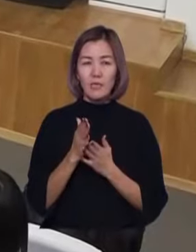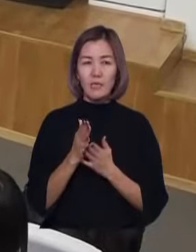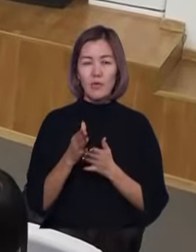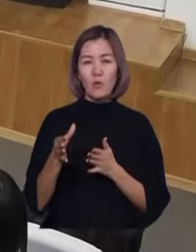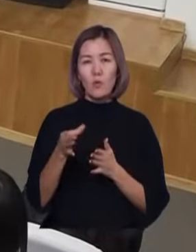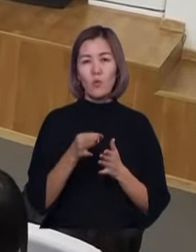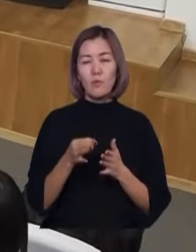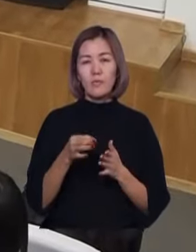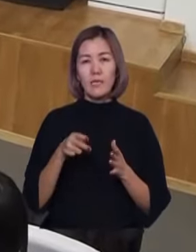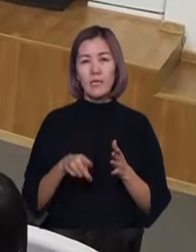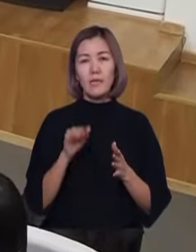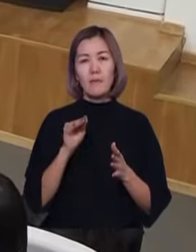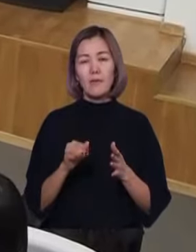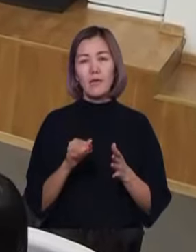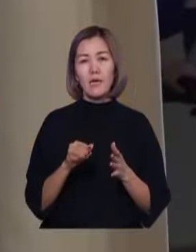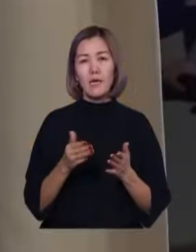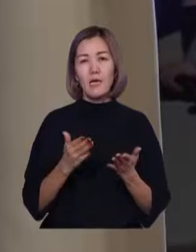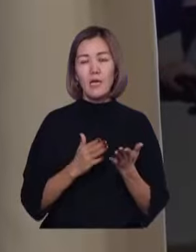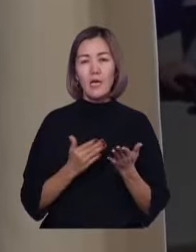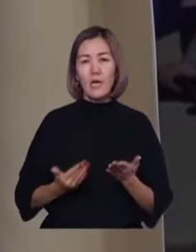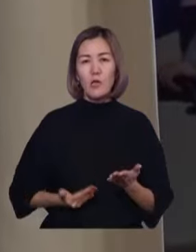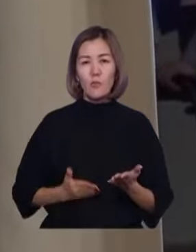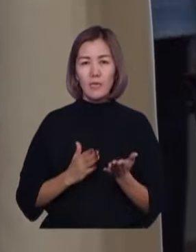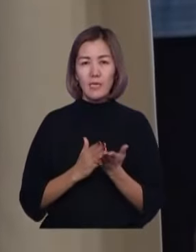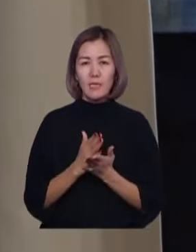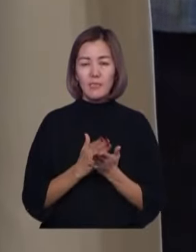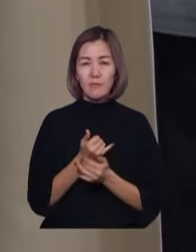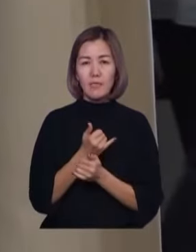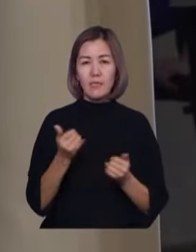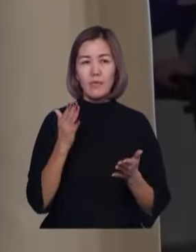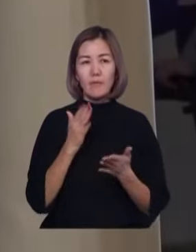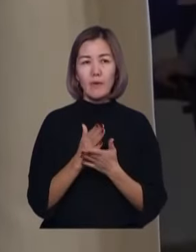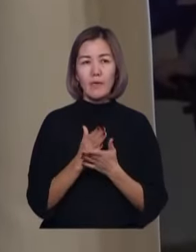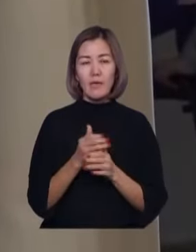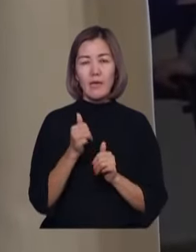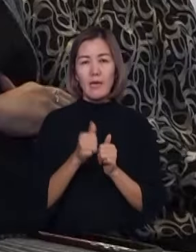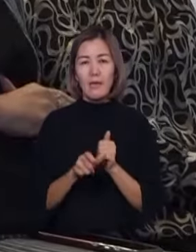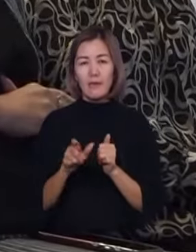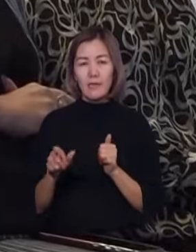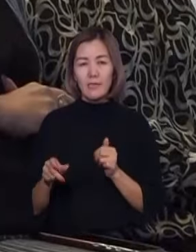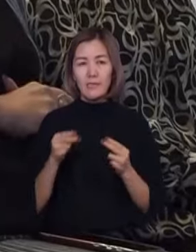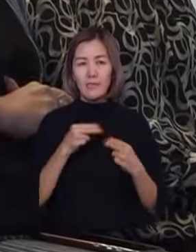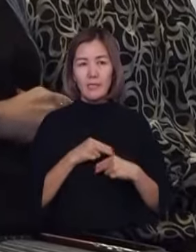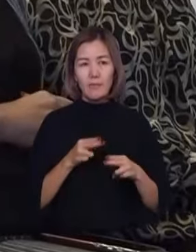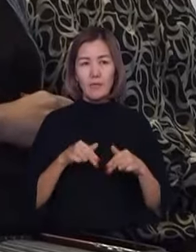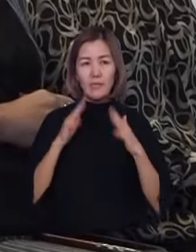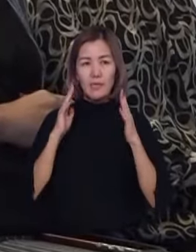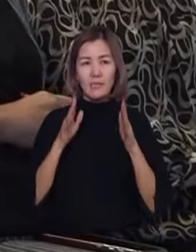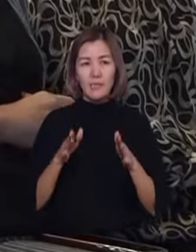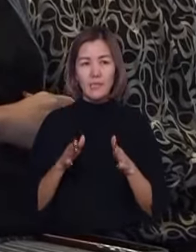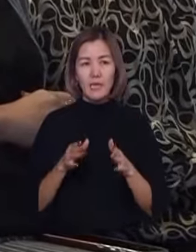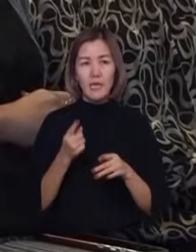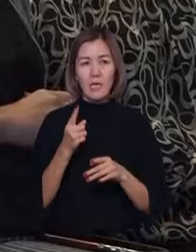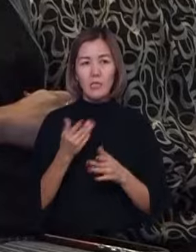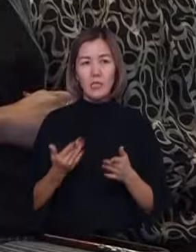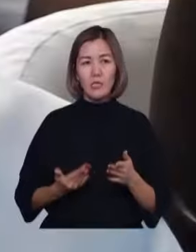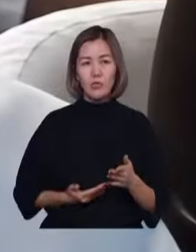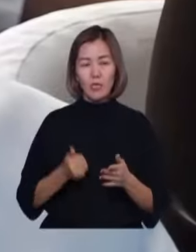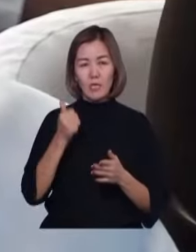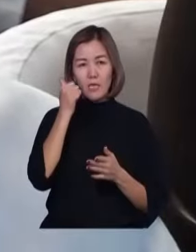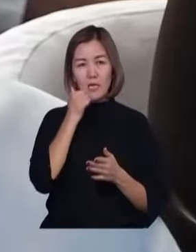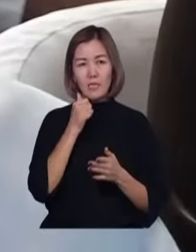Облыста 2000-ға жуық әлеуметтік қызметкер ел игілігі үшін қызмет етіп келеді. Әр қайсының еңбегі ел назарында. Олар жалғыз тұратын